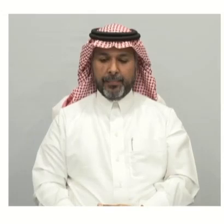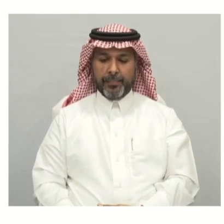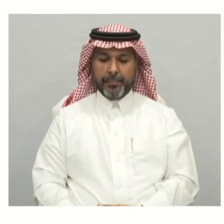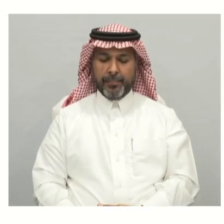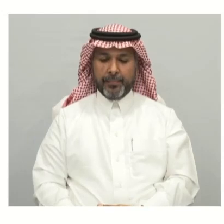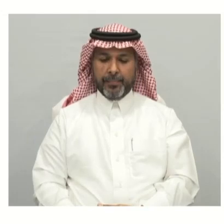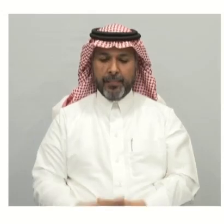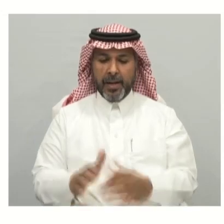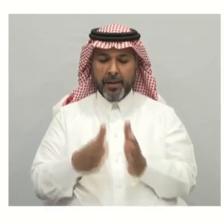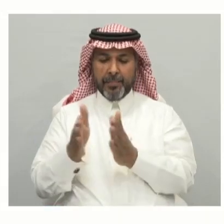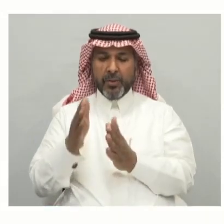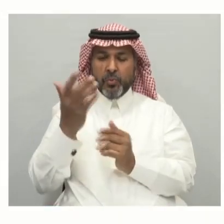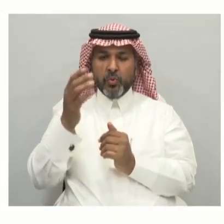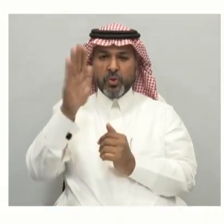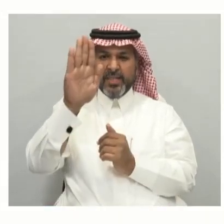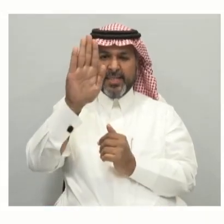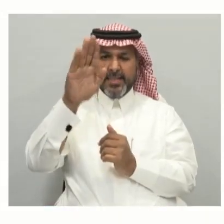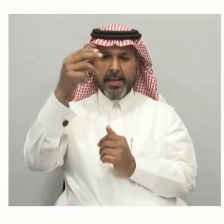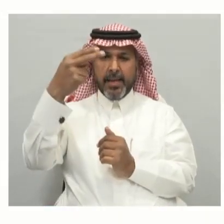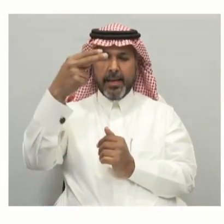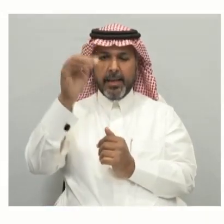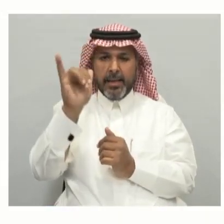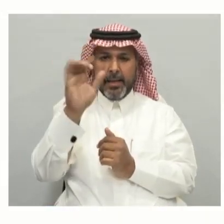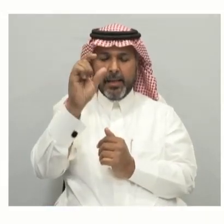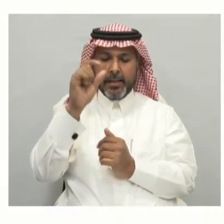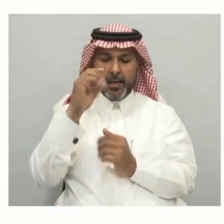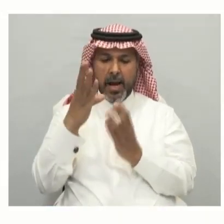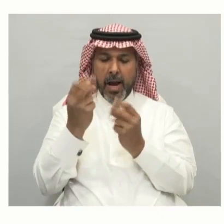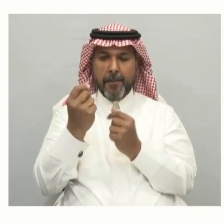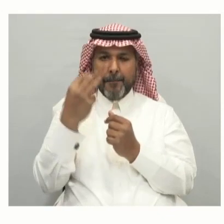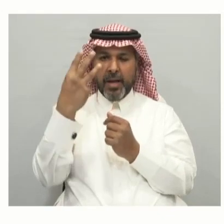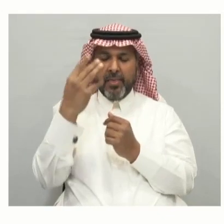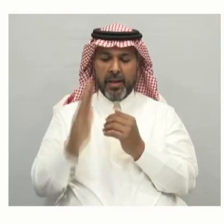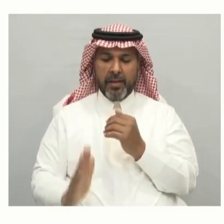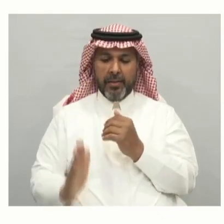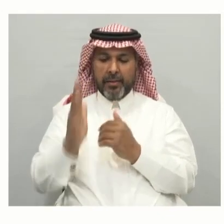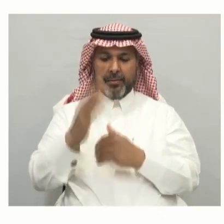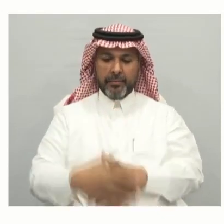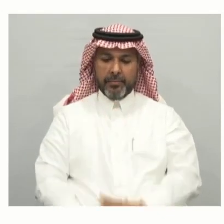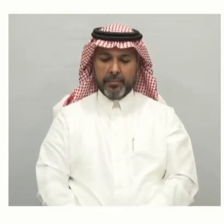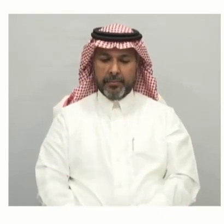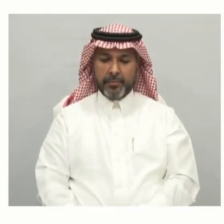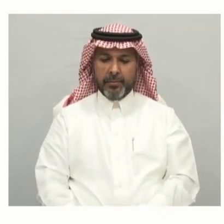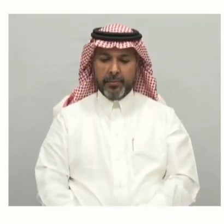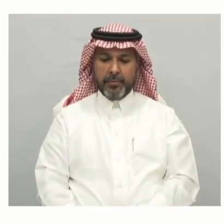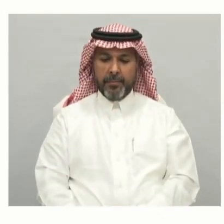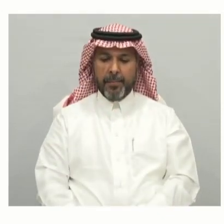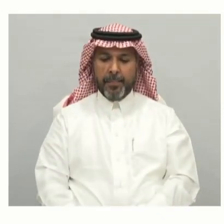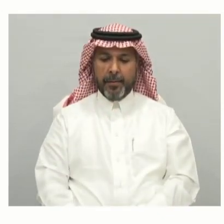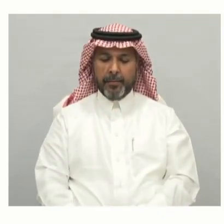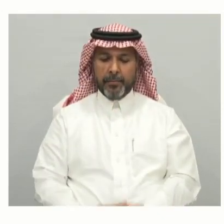الان لدينا الطالب سعيد عدد اخوته ثلاثه اذا عند الطالب سعيد